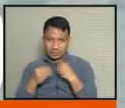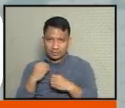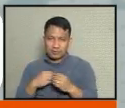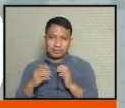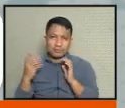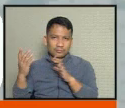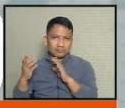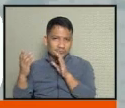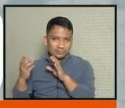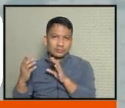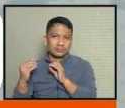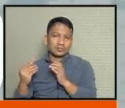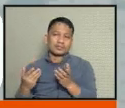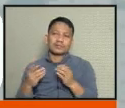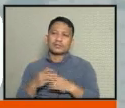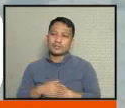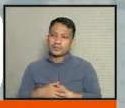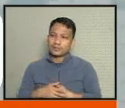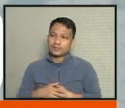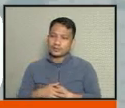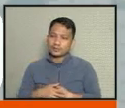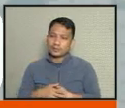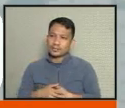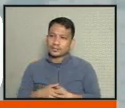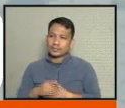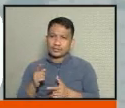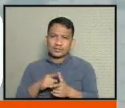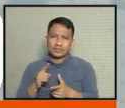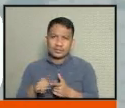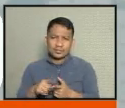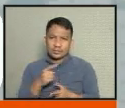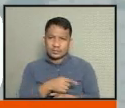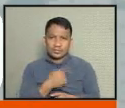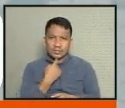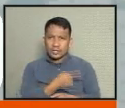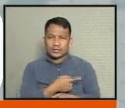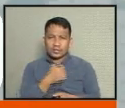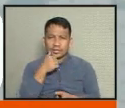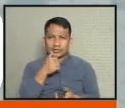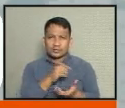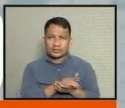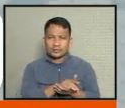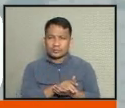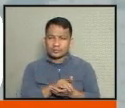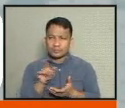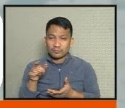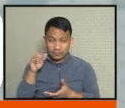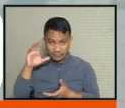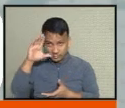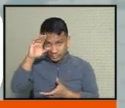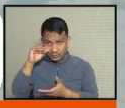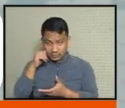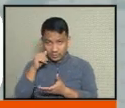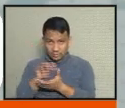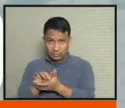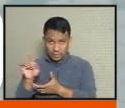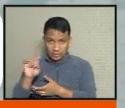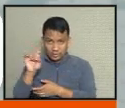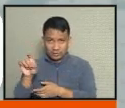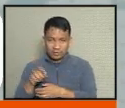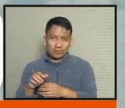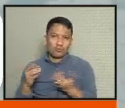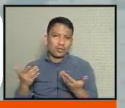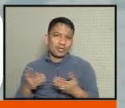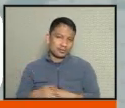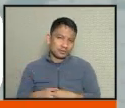lang. Usap lang. Okay. Tapos, anong paalam ni... may asawa ka na ba, sir? Wala na